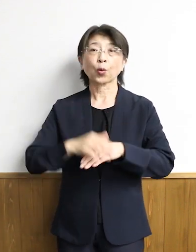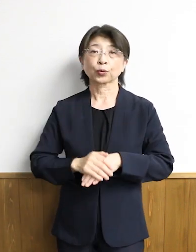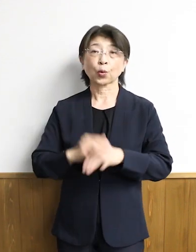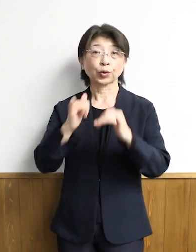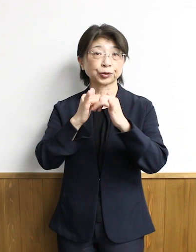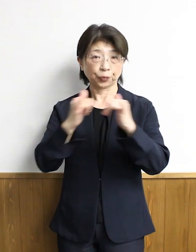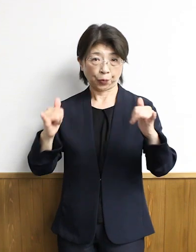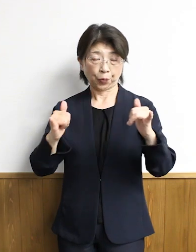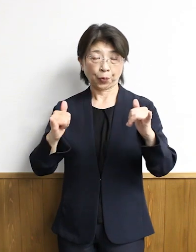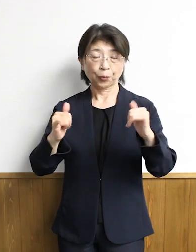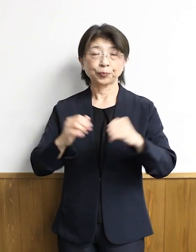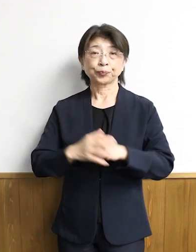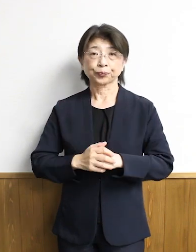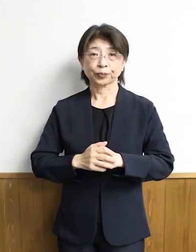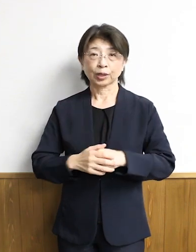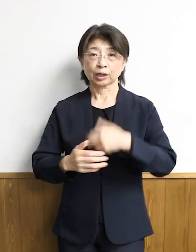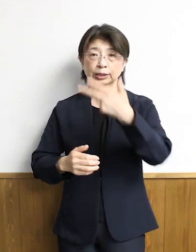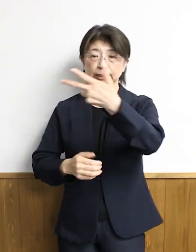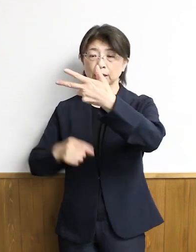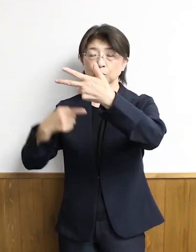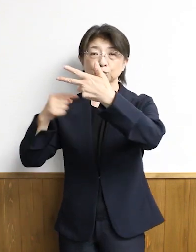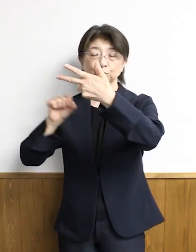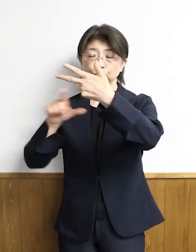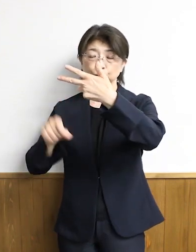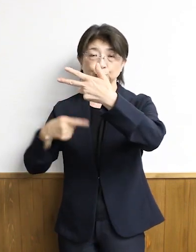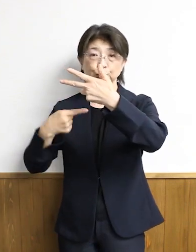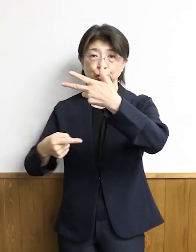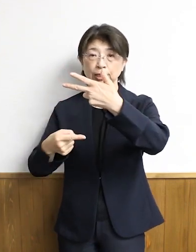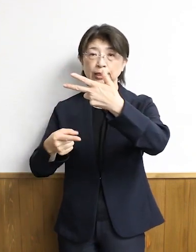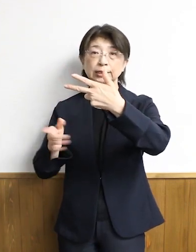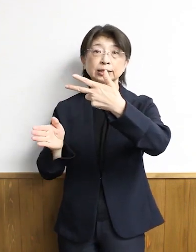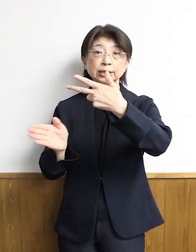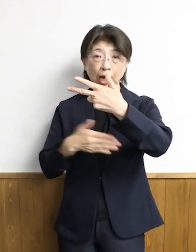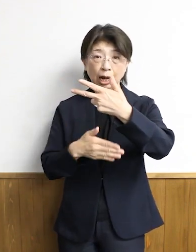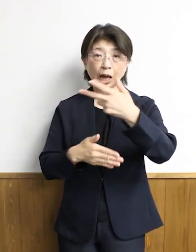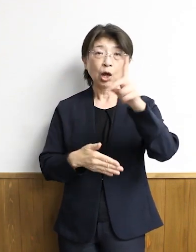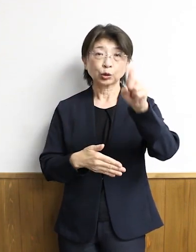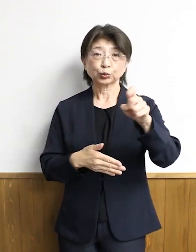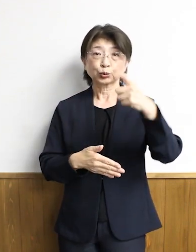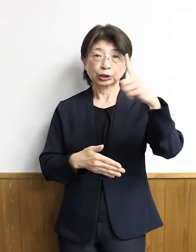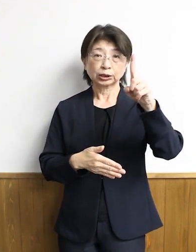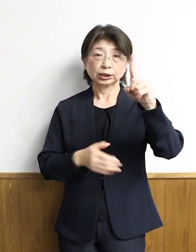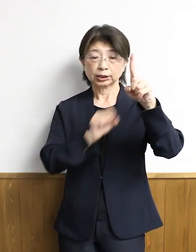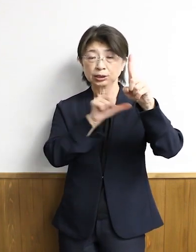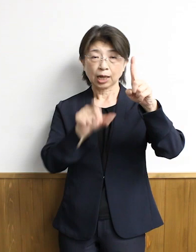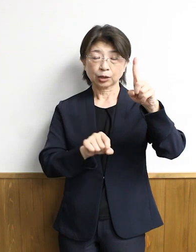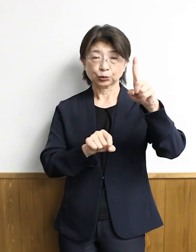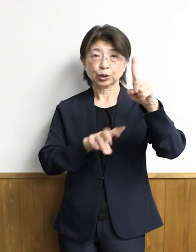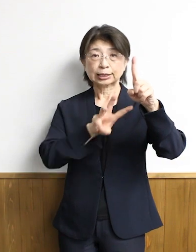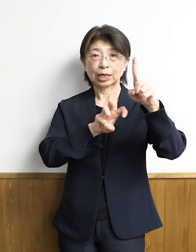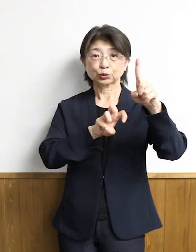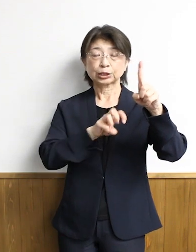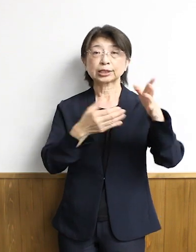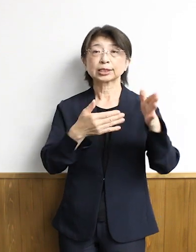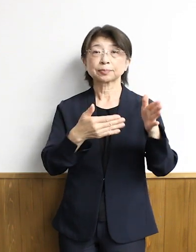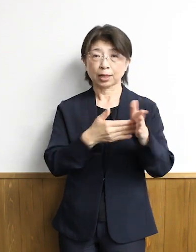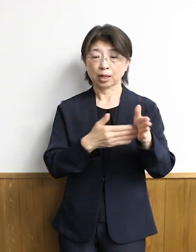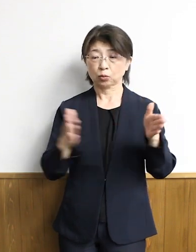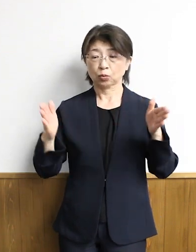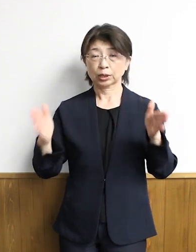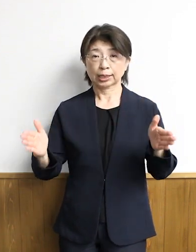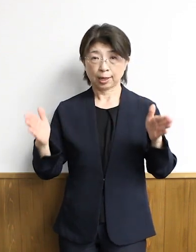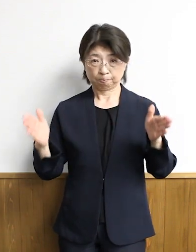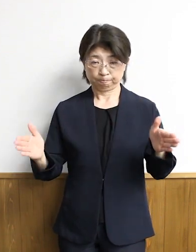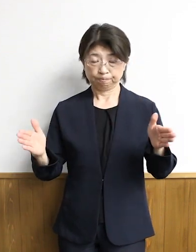対象に7月1日月曜日から11月30日土曜日までを実施期間